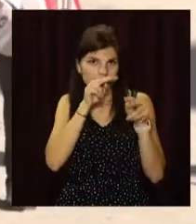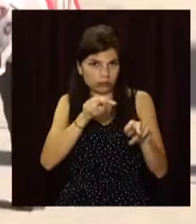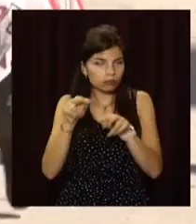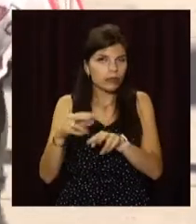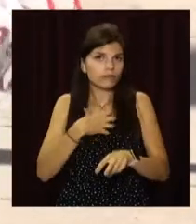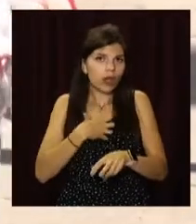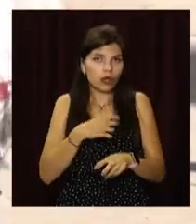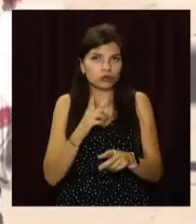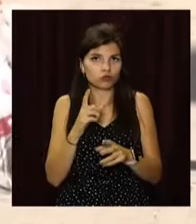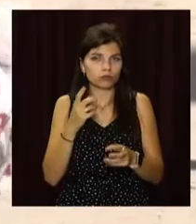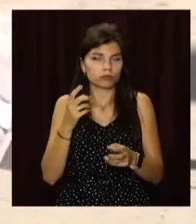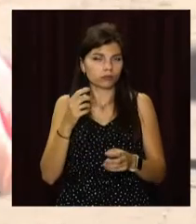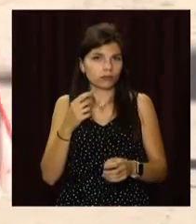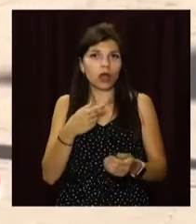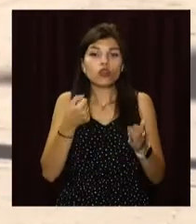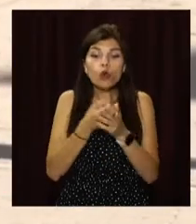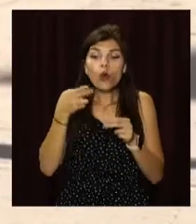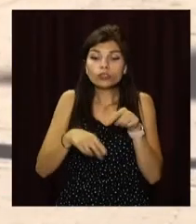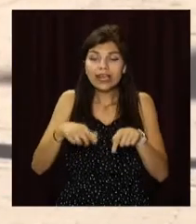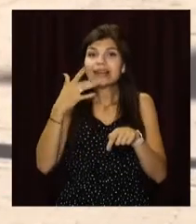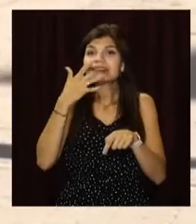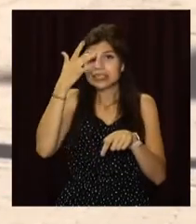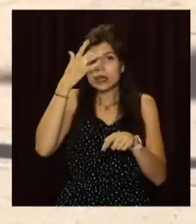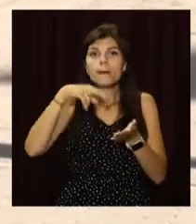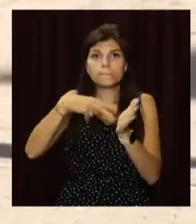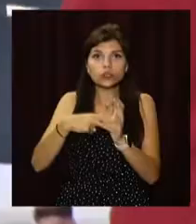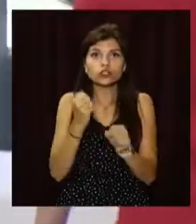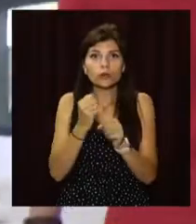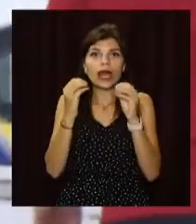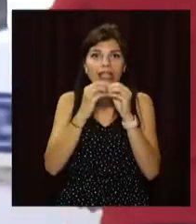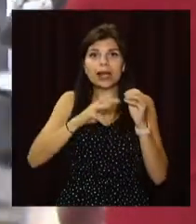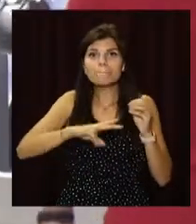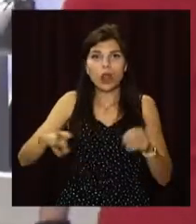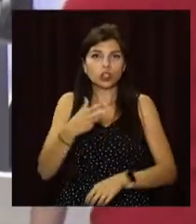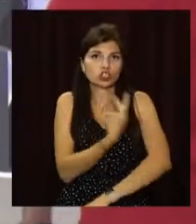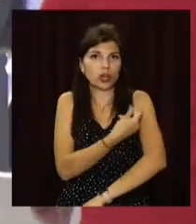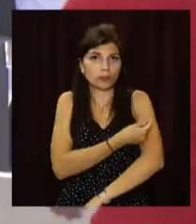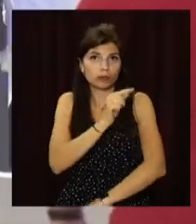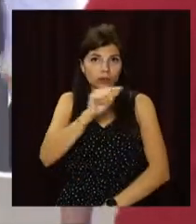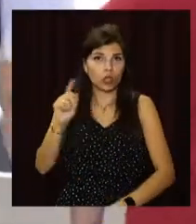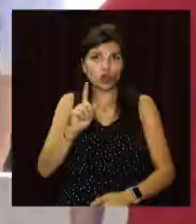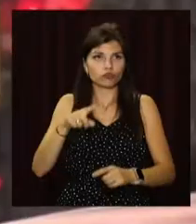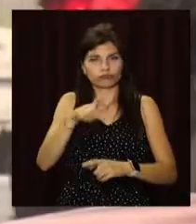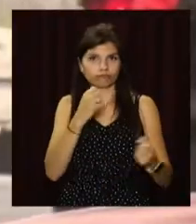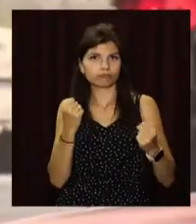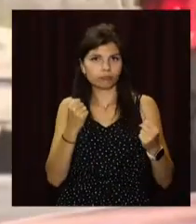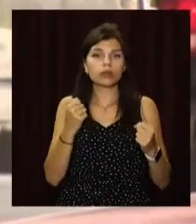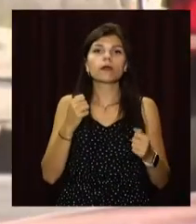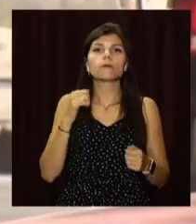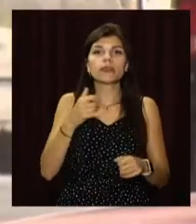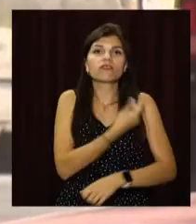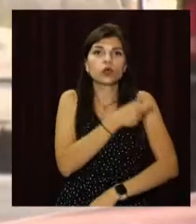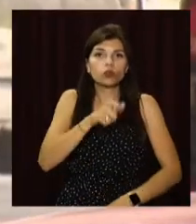ризики захворювання на COVID-19, до кінця літа в Україні планують зробити 10 мільйонів щеплень. Крім того, розглядають і вакцинацію